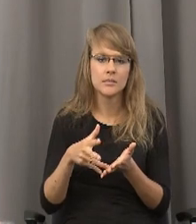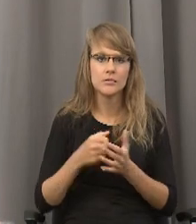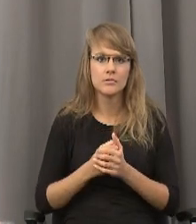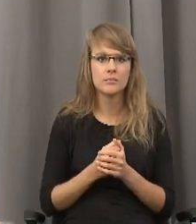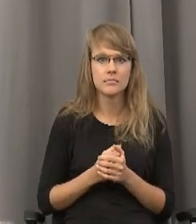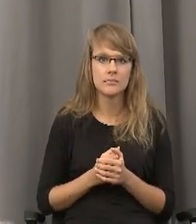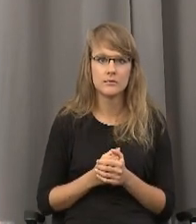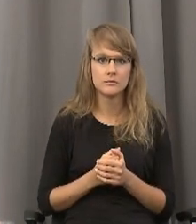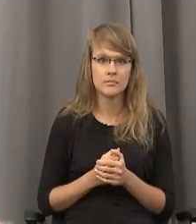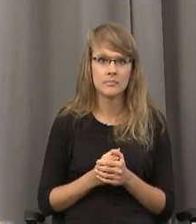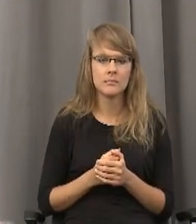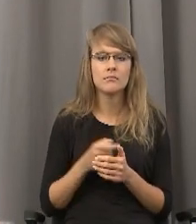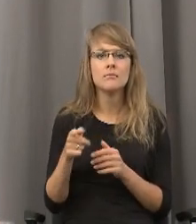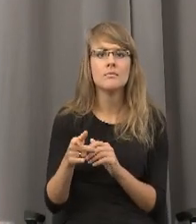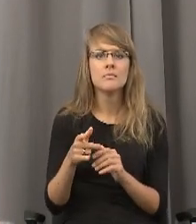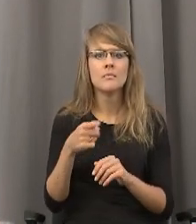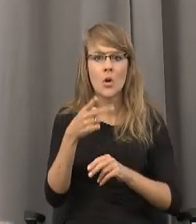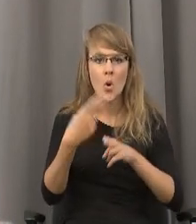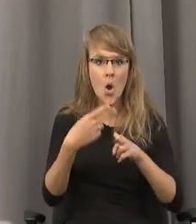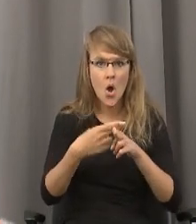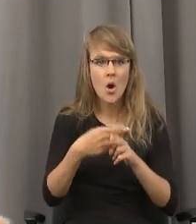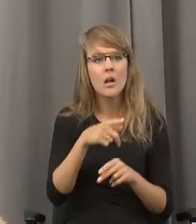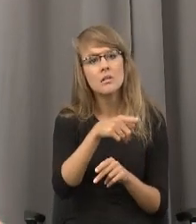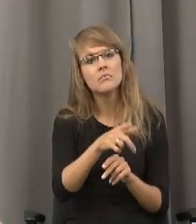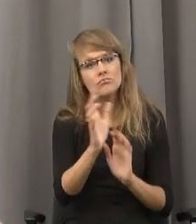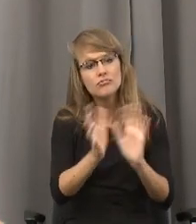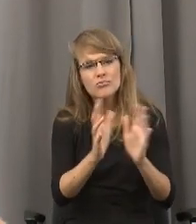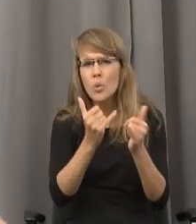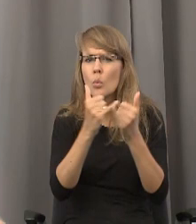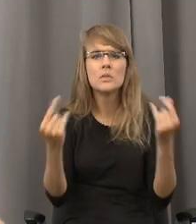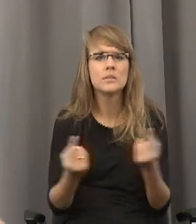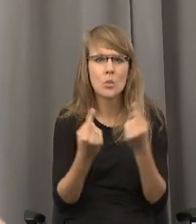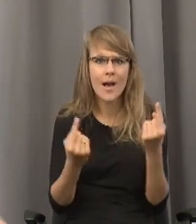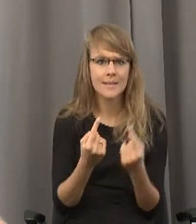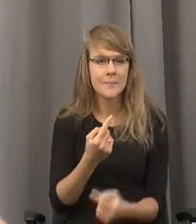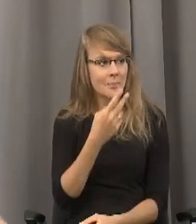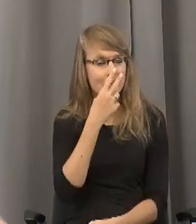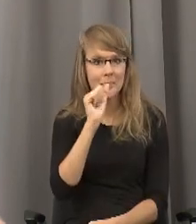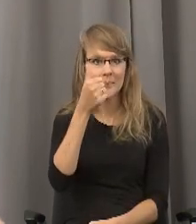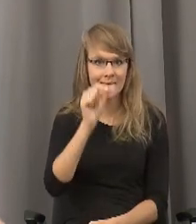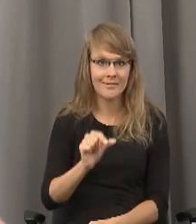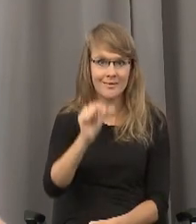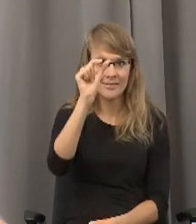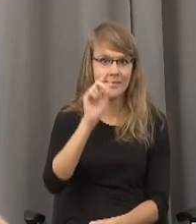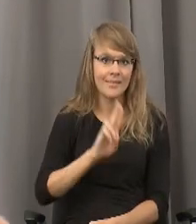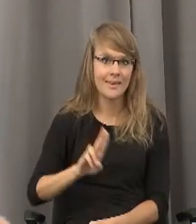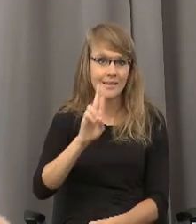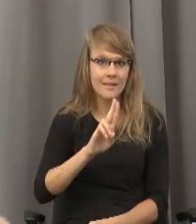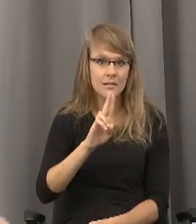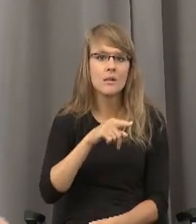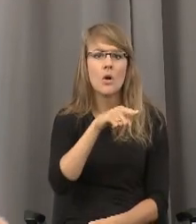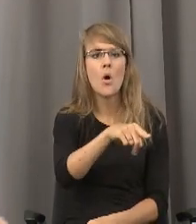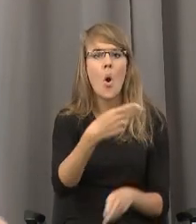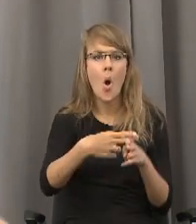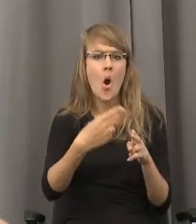ponoszone na opiekę nad chorym w różnych sytuacjach? Pierwszy słupek, ten niebieski, to jest dom, czyli chory cały czas przebywa